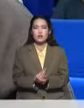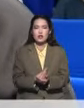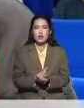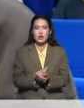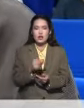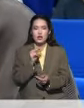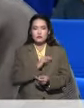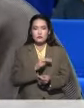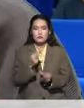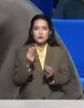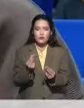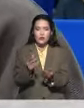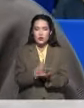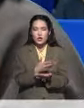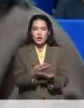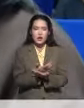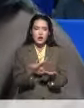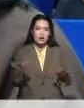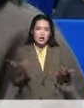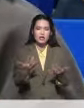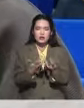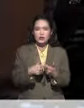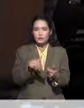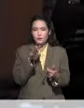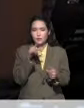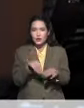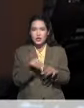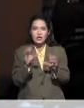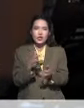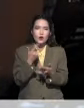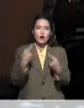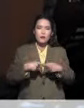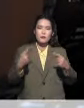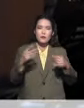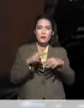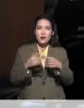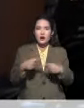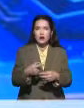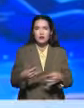физических лиц. В данном случае в настоящее время у нас есть закон о банкротстве физических лиц.